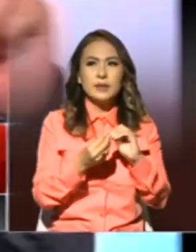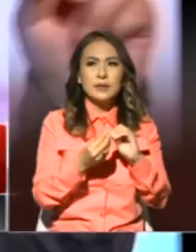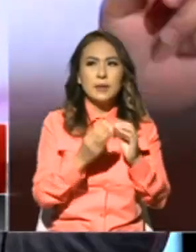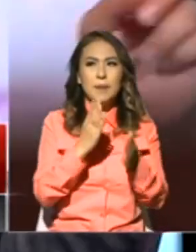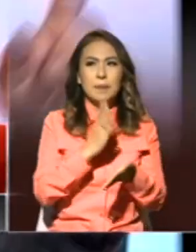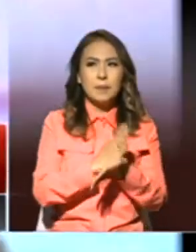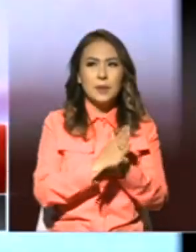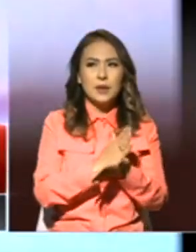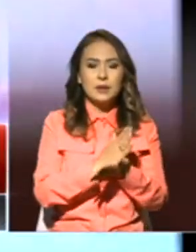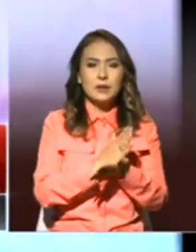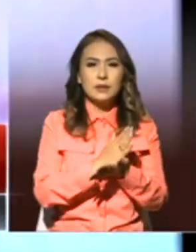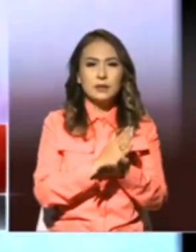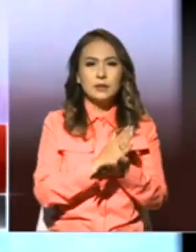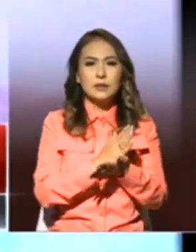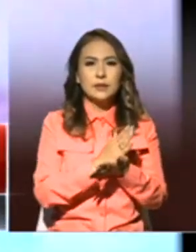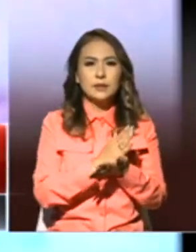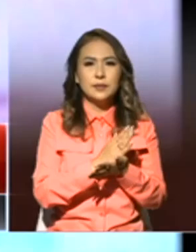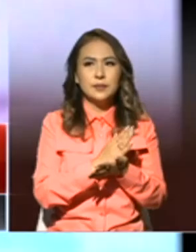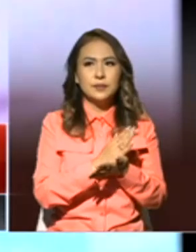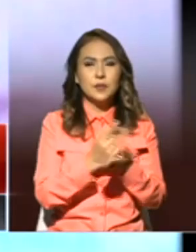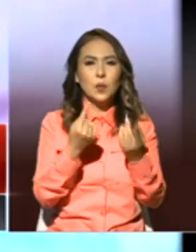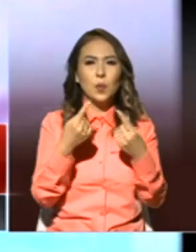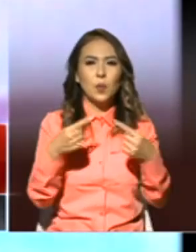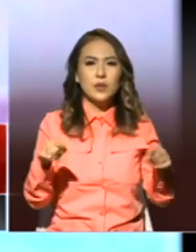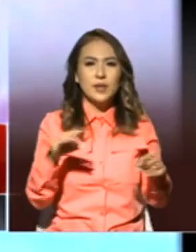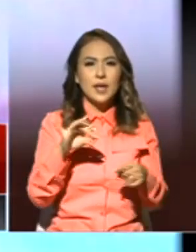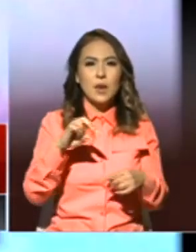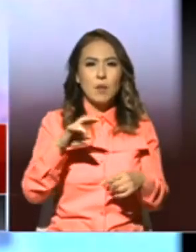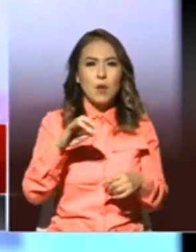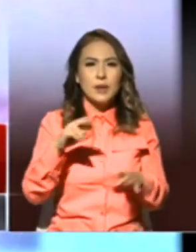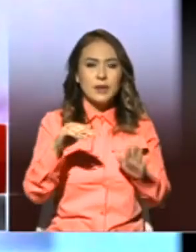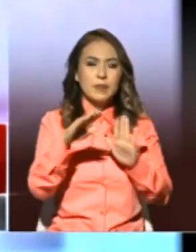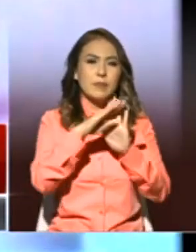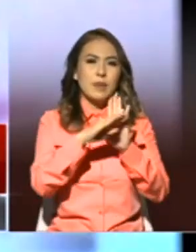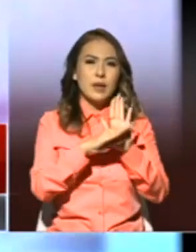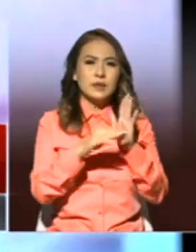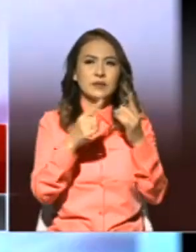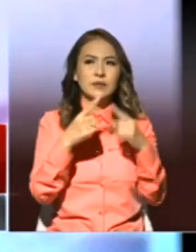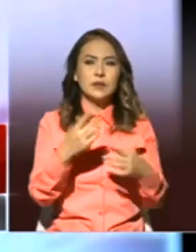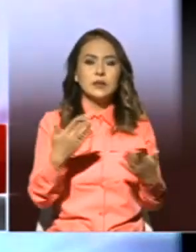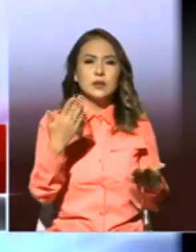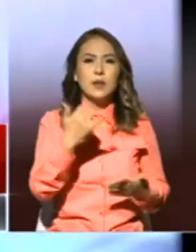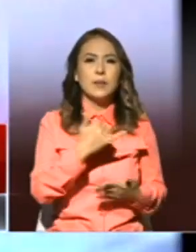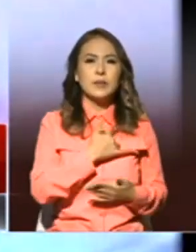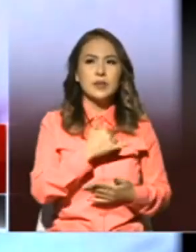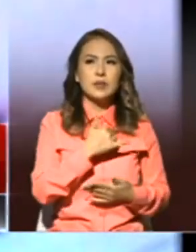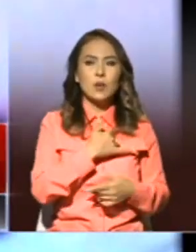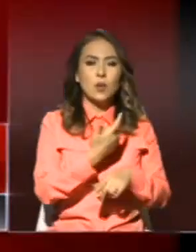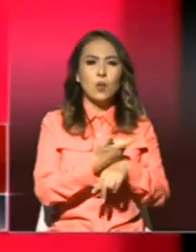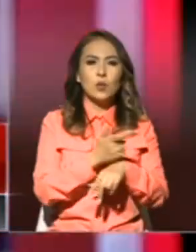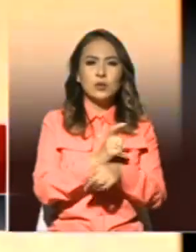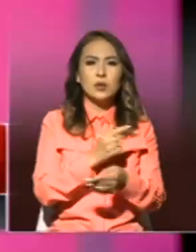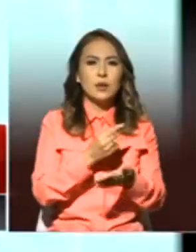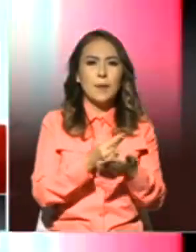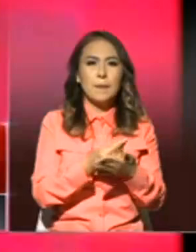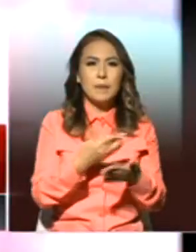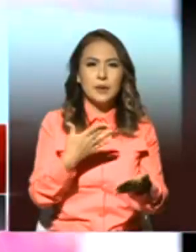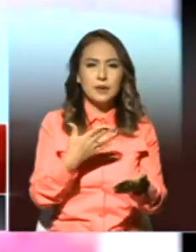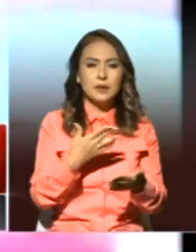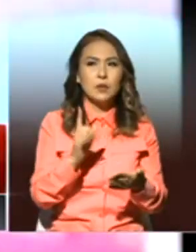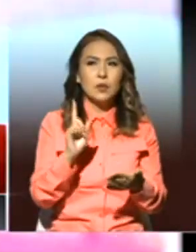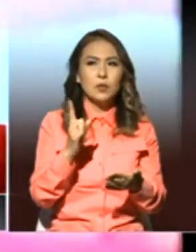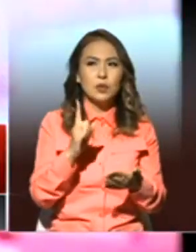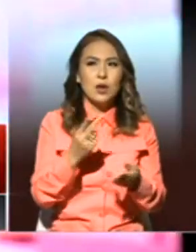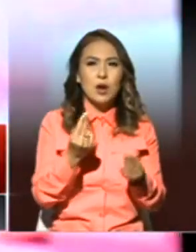екінші мәселе бар, жаңағы өзге де ипотекалық бағдарламаларға қатысты, неге бізде жаңағы өте қымбат қазір ипотека?